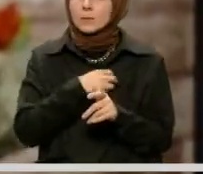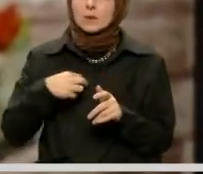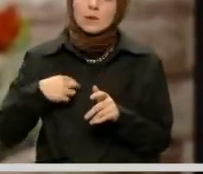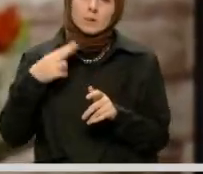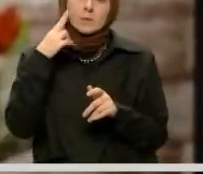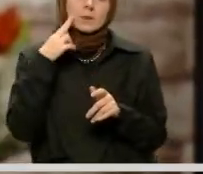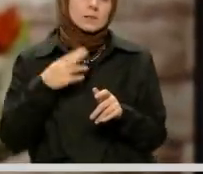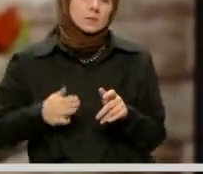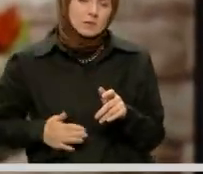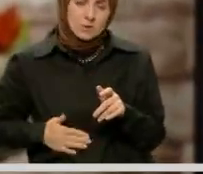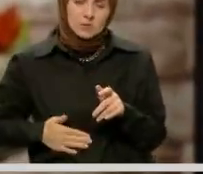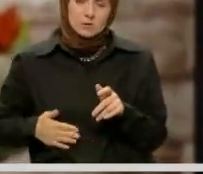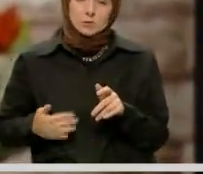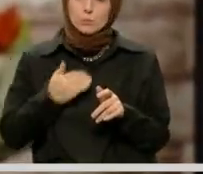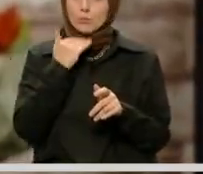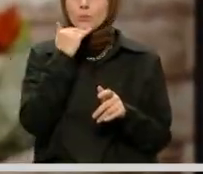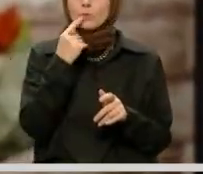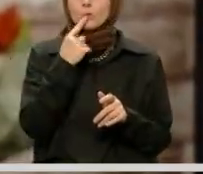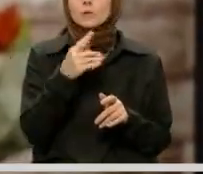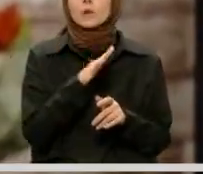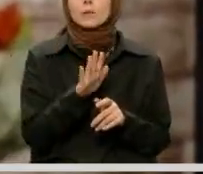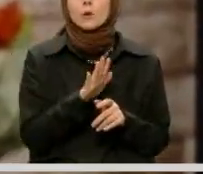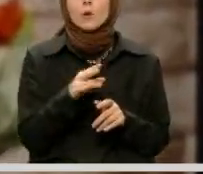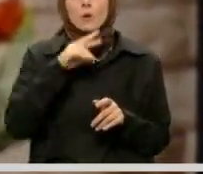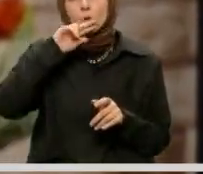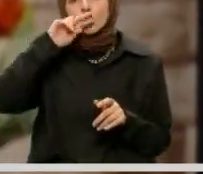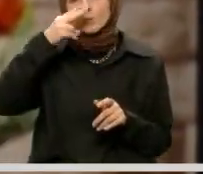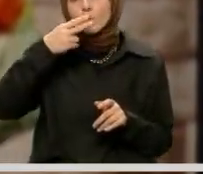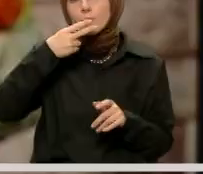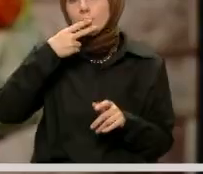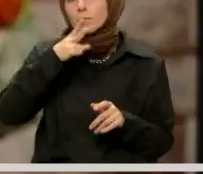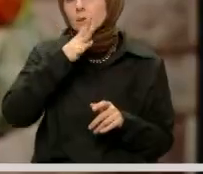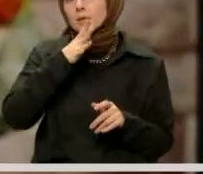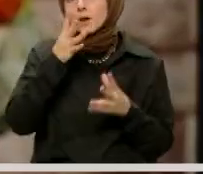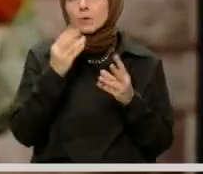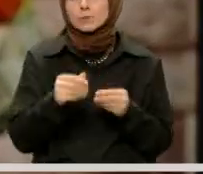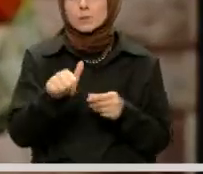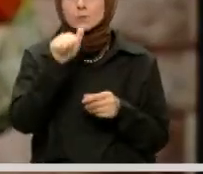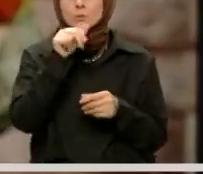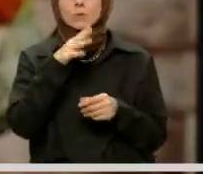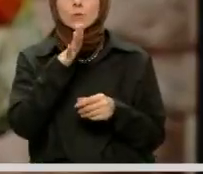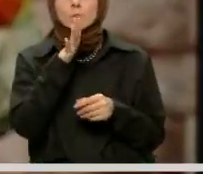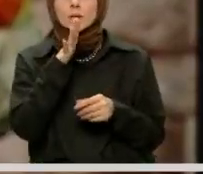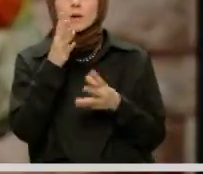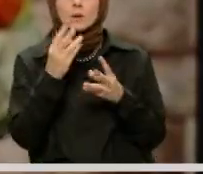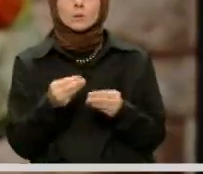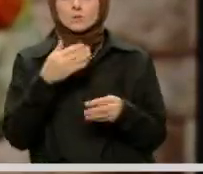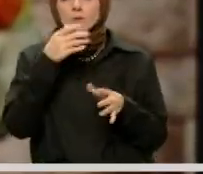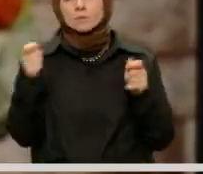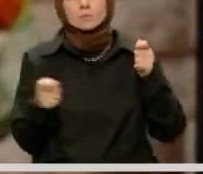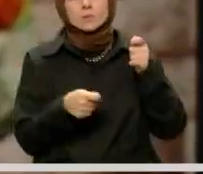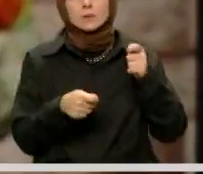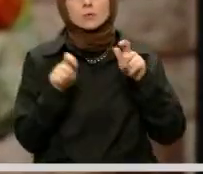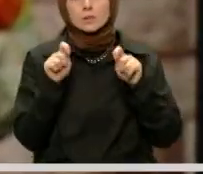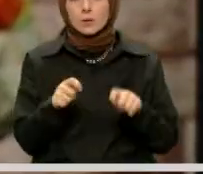demiyor. Bir lokma dahi olsa, hurmayla dahi olsa, bir bardak suyla dahi olsa sahur yapmamızı istiyor.